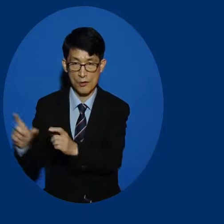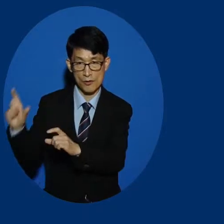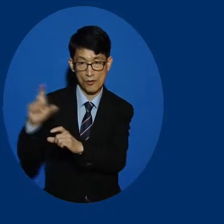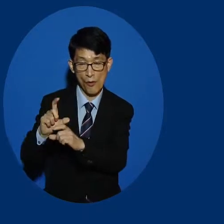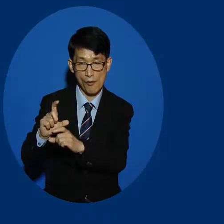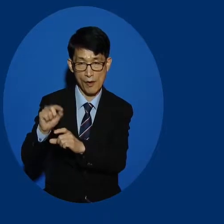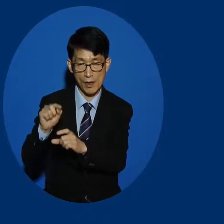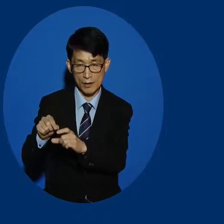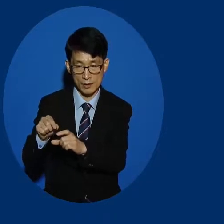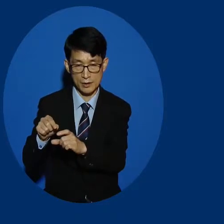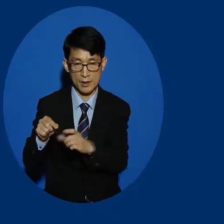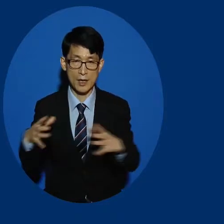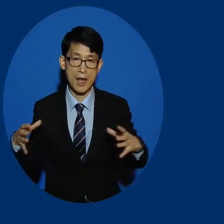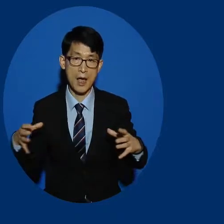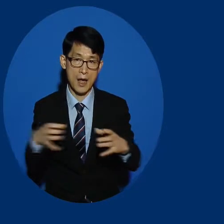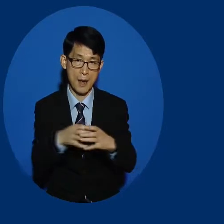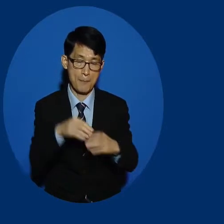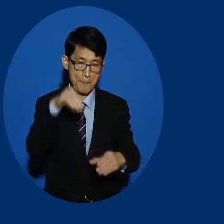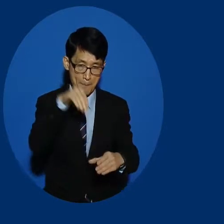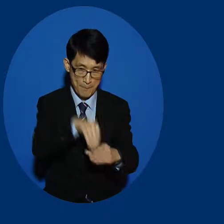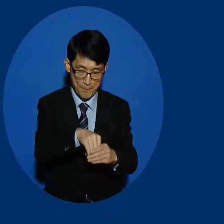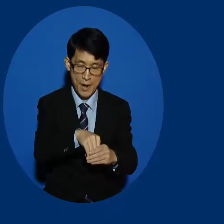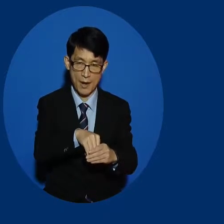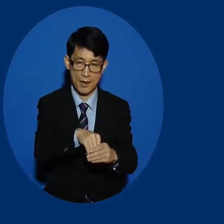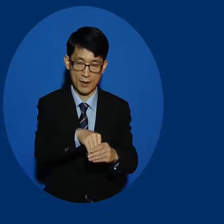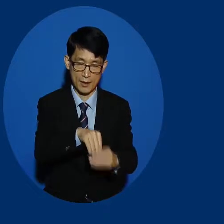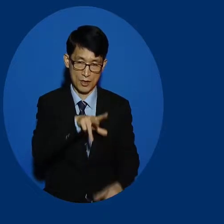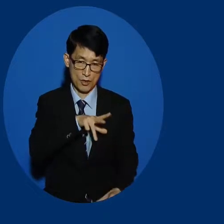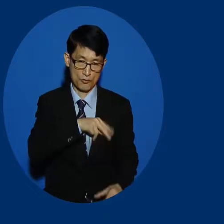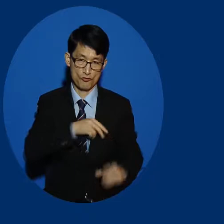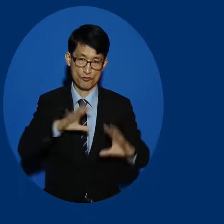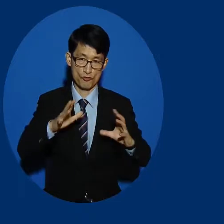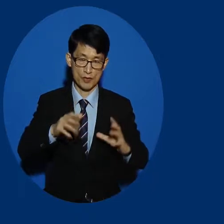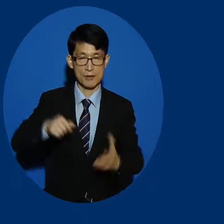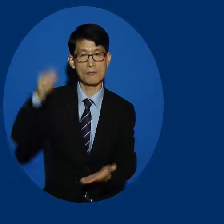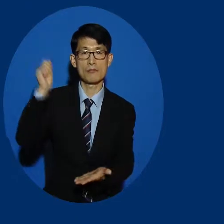그러한 평생교육법이 국회를 통과하게 되죠.